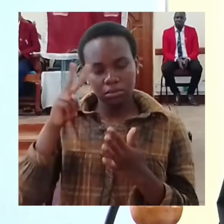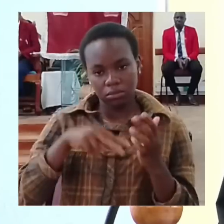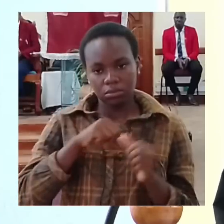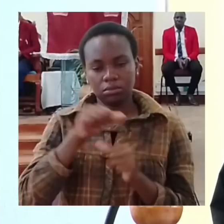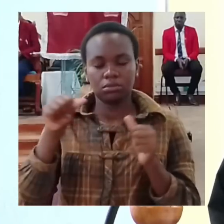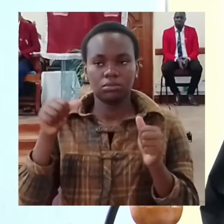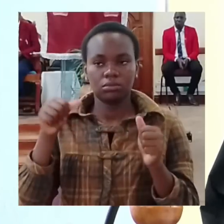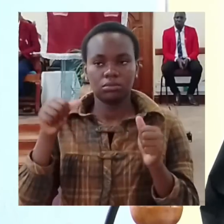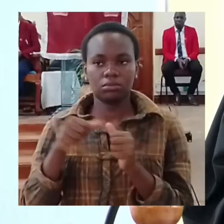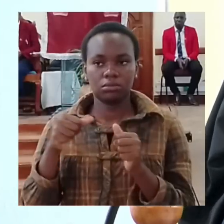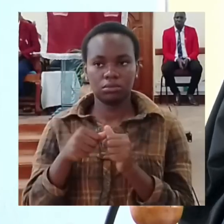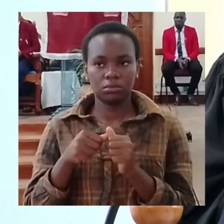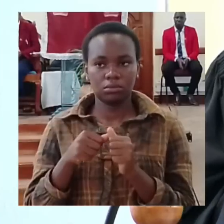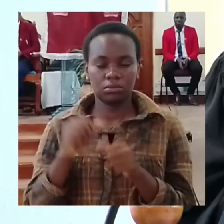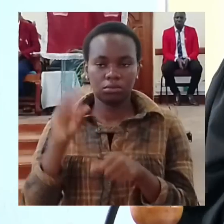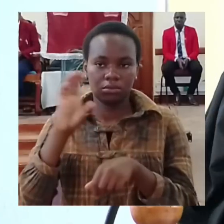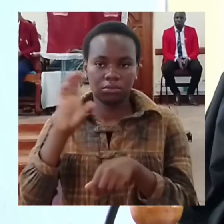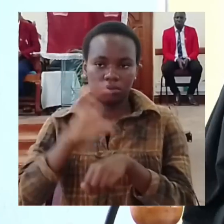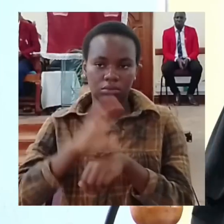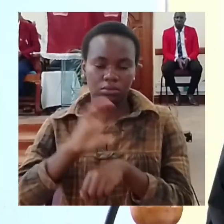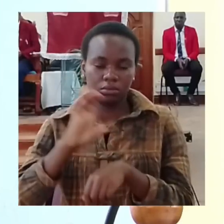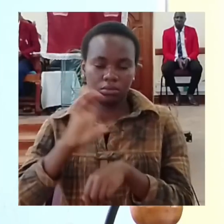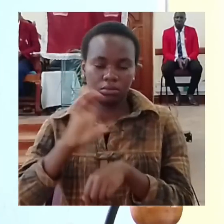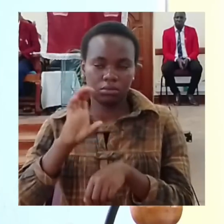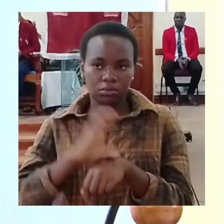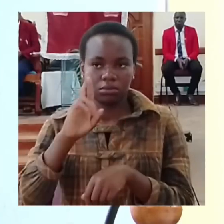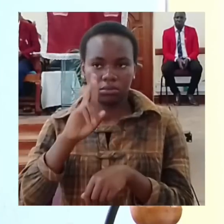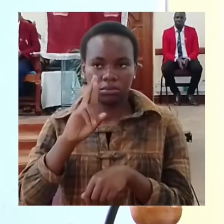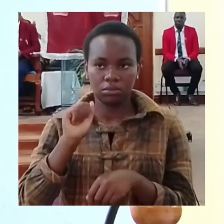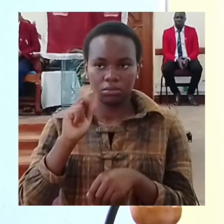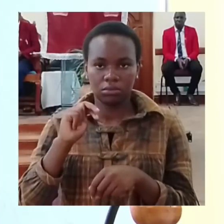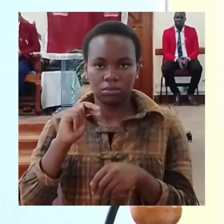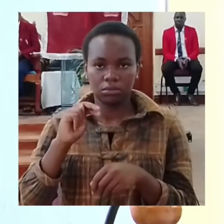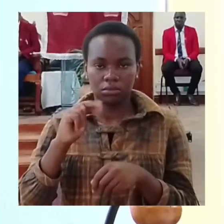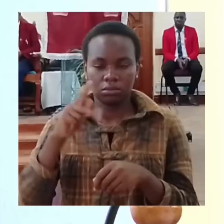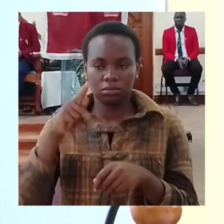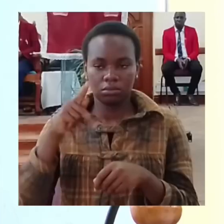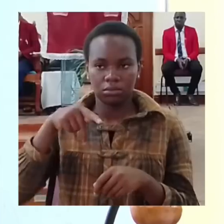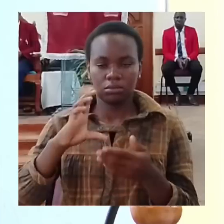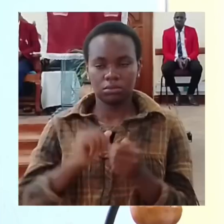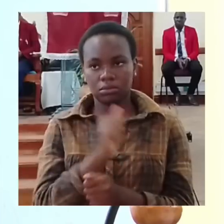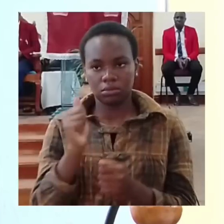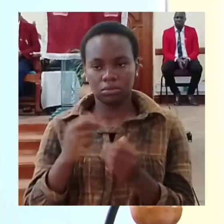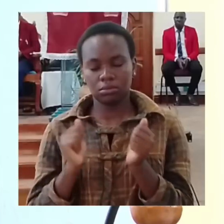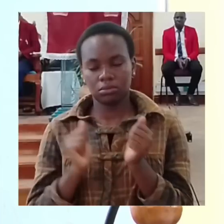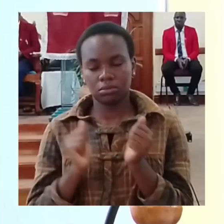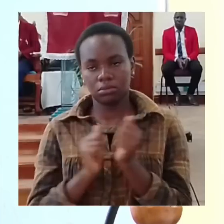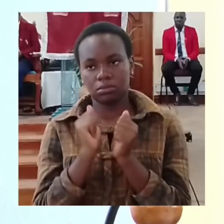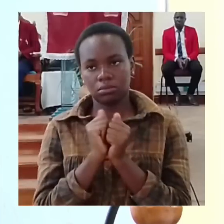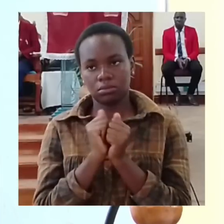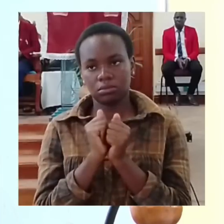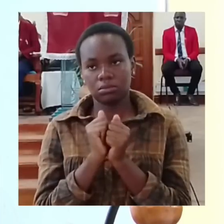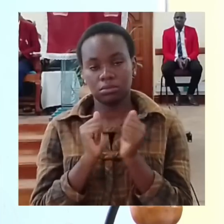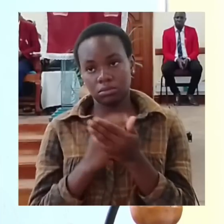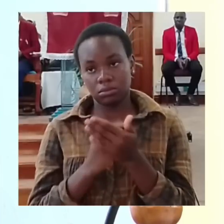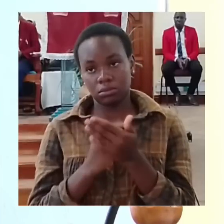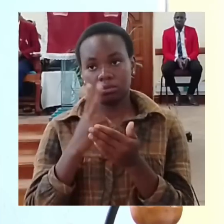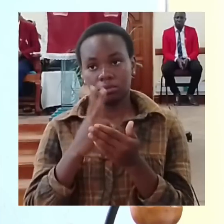marĩa mandĩkĩtwo kanitha wa Roma nĩ Paũlũ mũrango wa mbere hau verse 22 ĩgĩũka